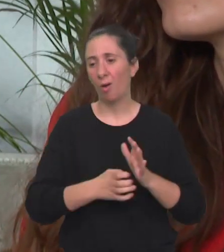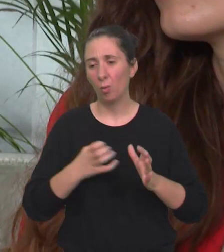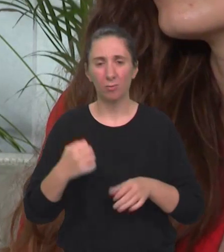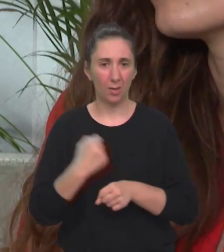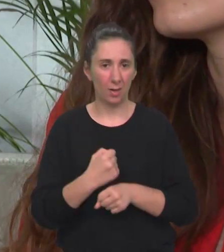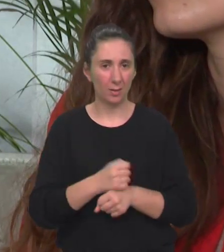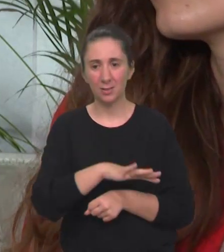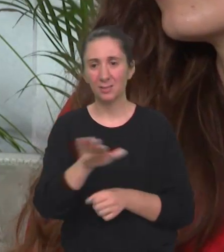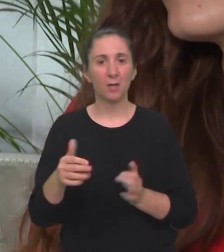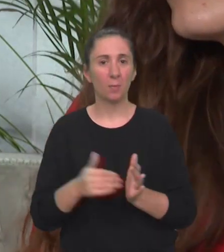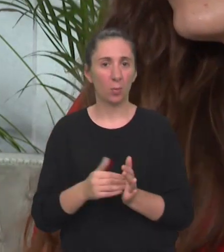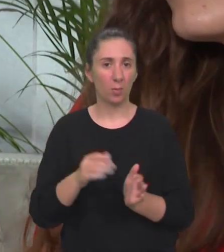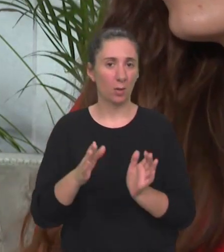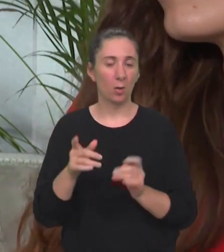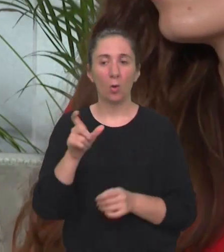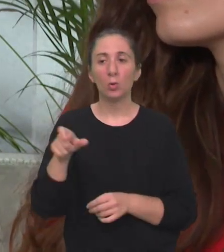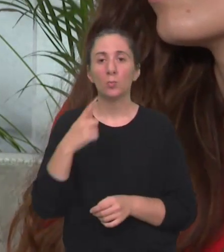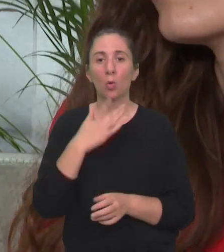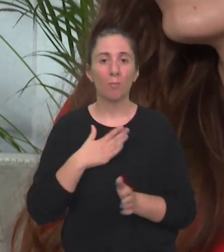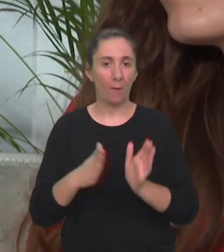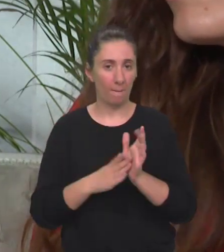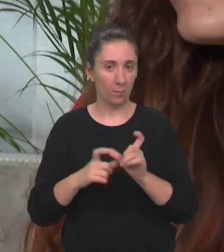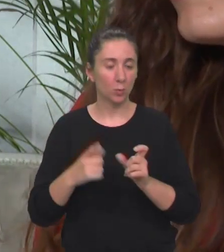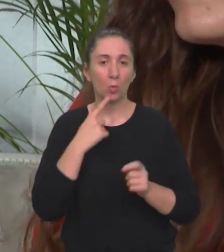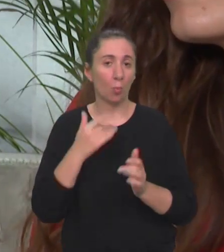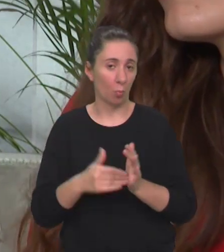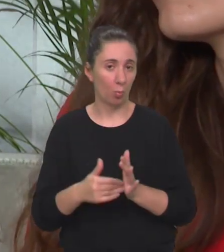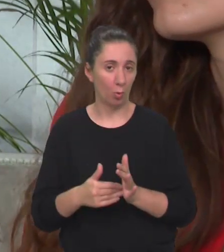kontinuirano radi za sve potrebe osobama s multiplom sklerozom koje su